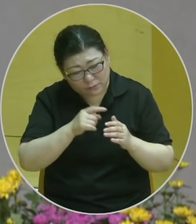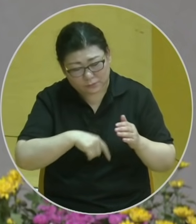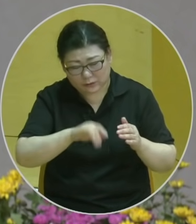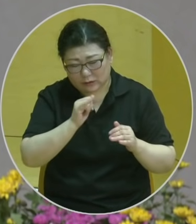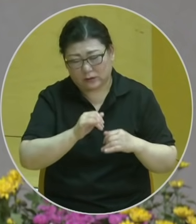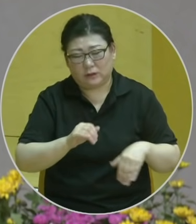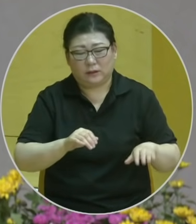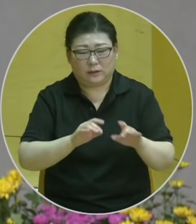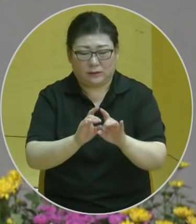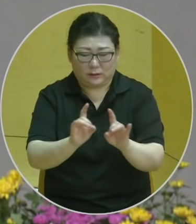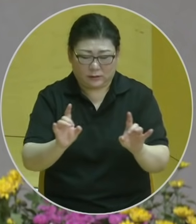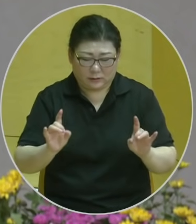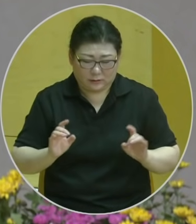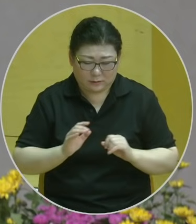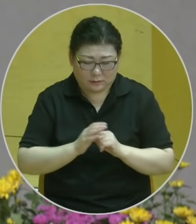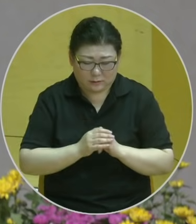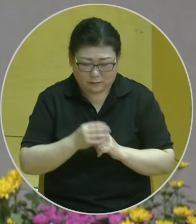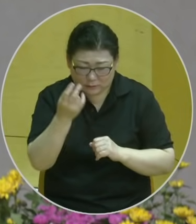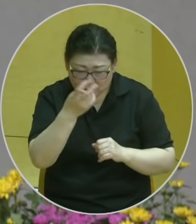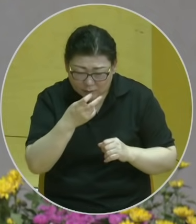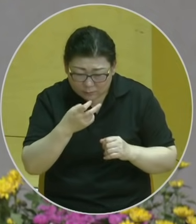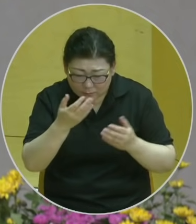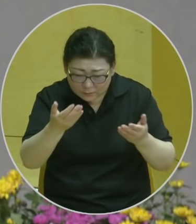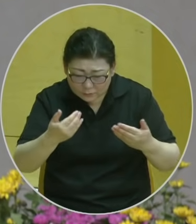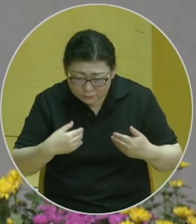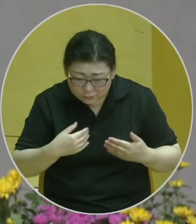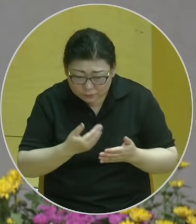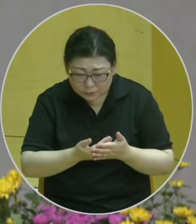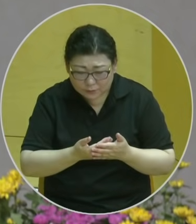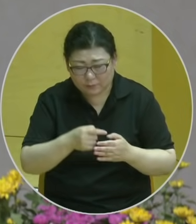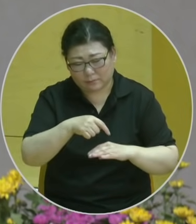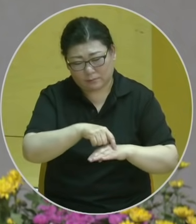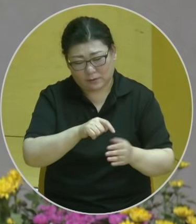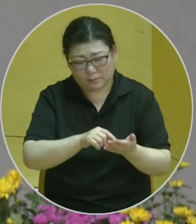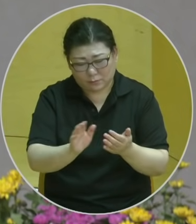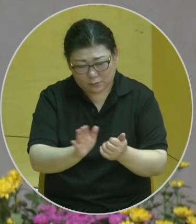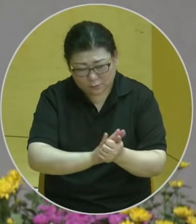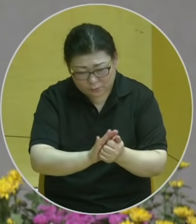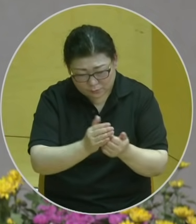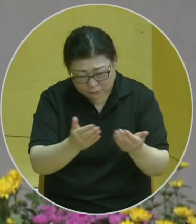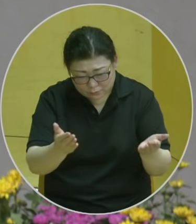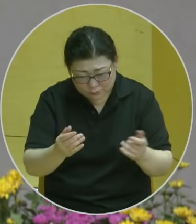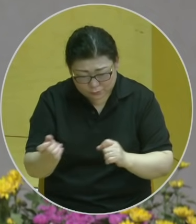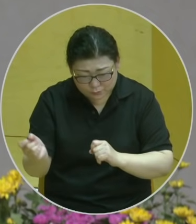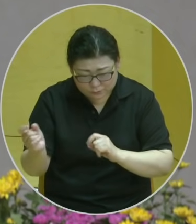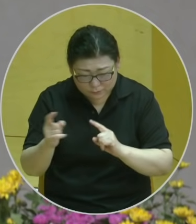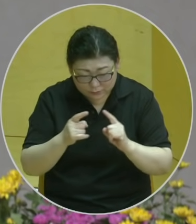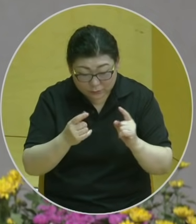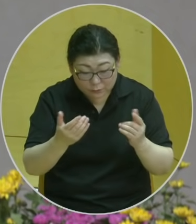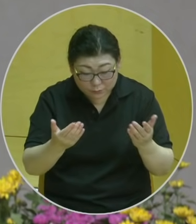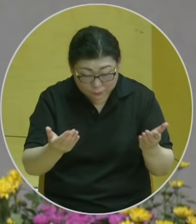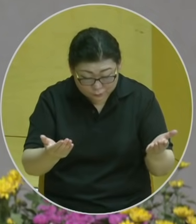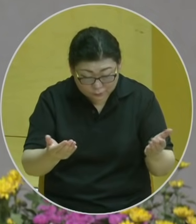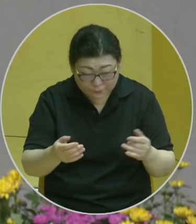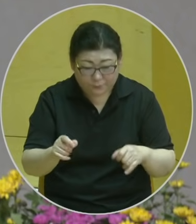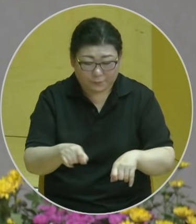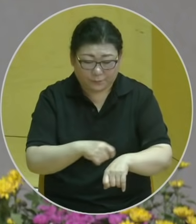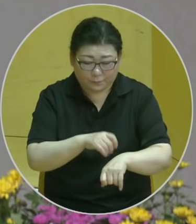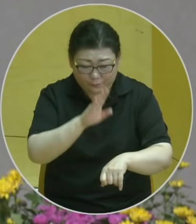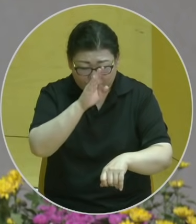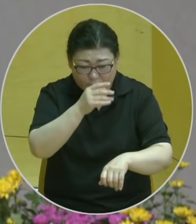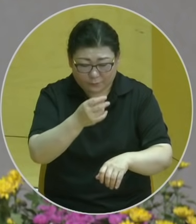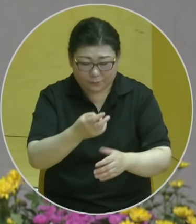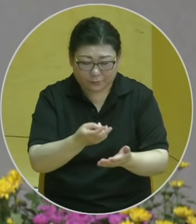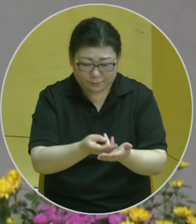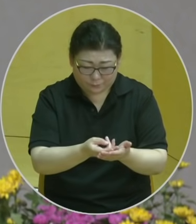우리의 지체들을 하나하나 살펴봐 주시고 주께서 그 마음을 어루만져 주시며 회복시켜 주실 뿐 아니라 특별히 병상에서